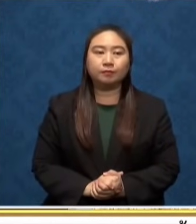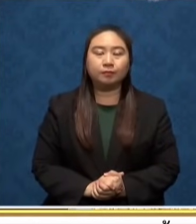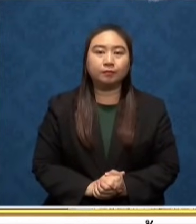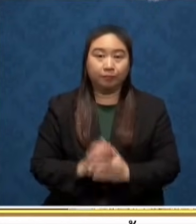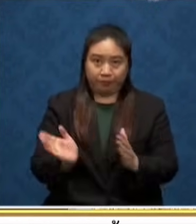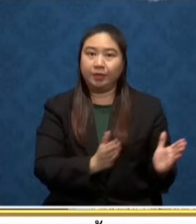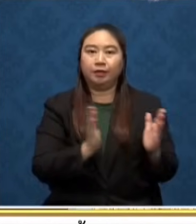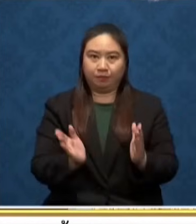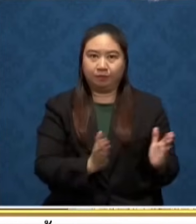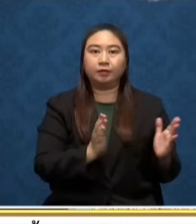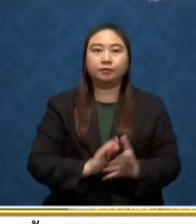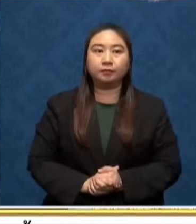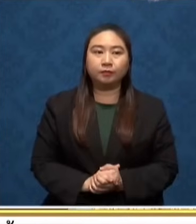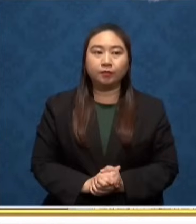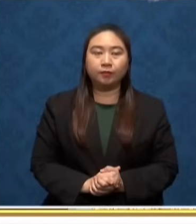สไลด์ถัดไปได้เลย